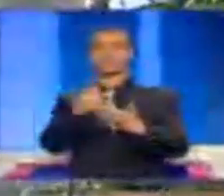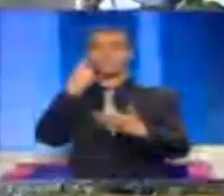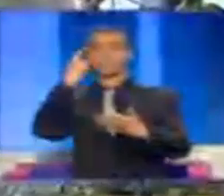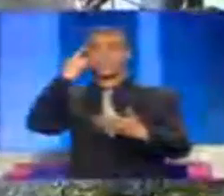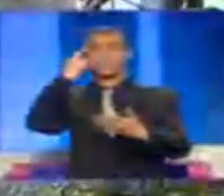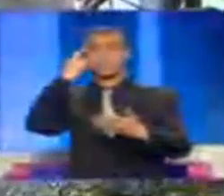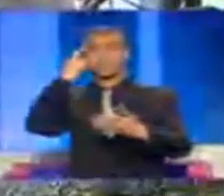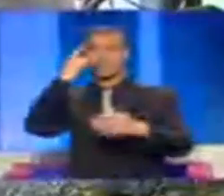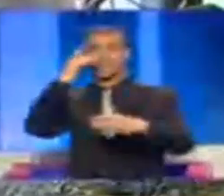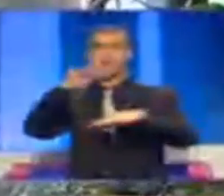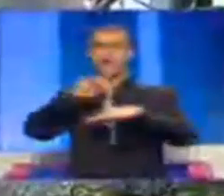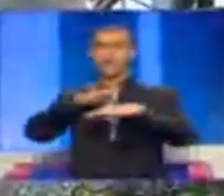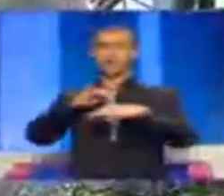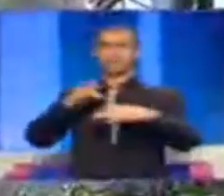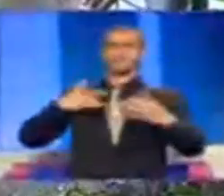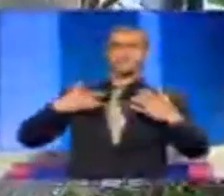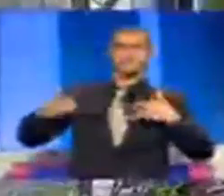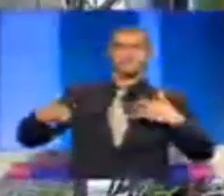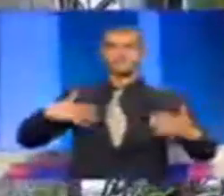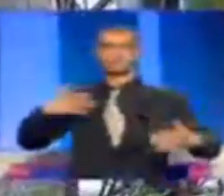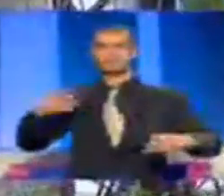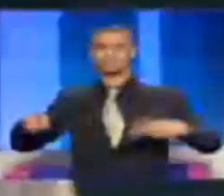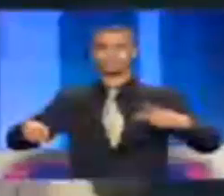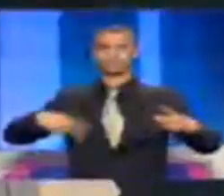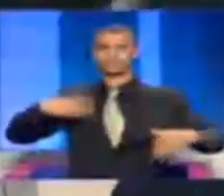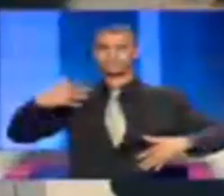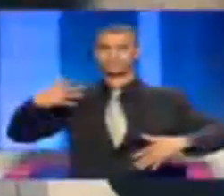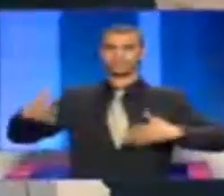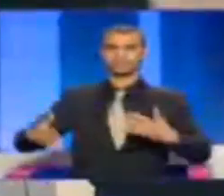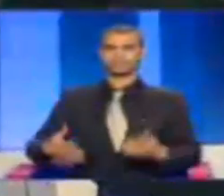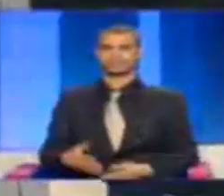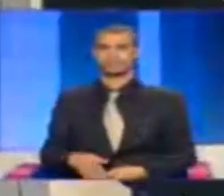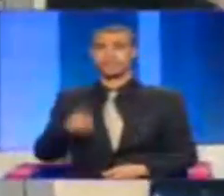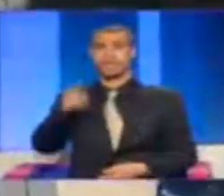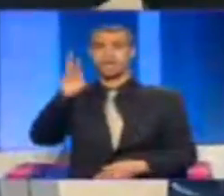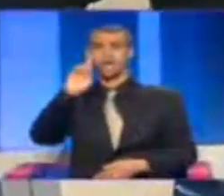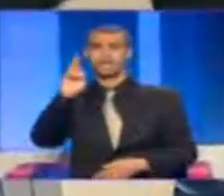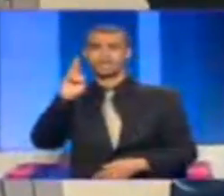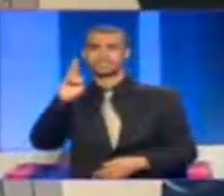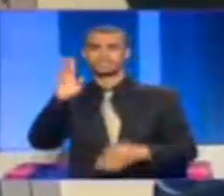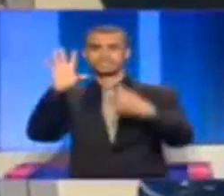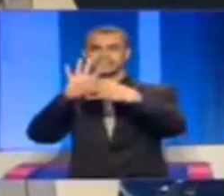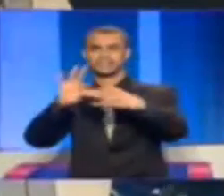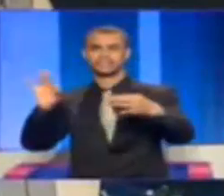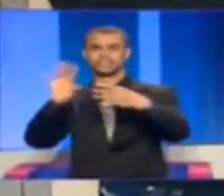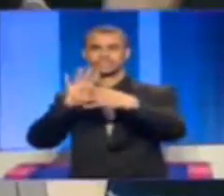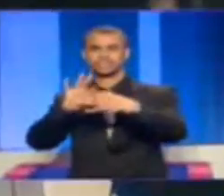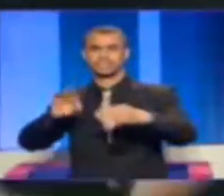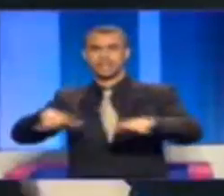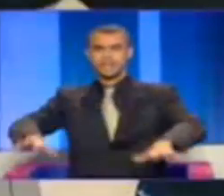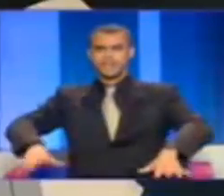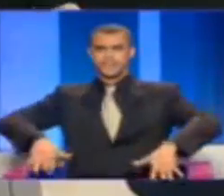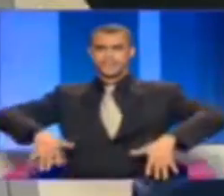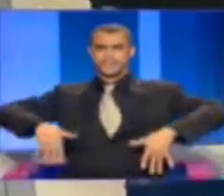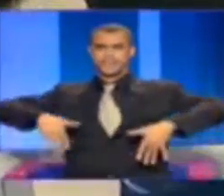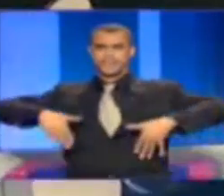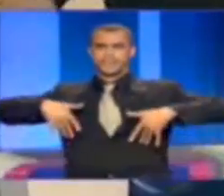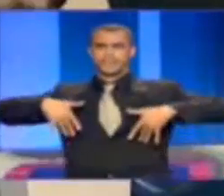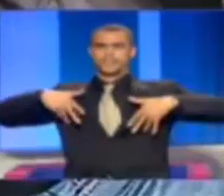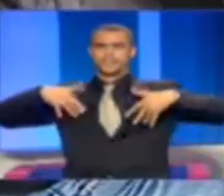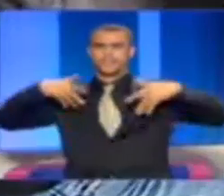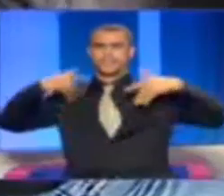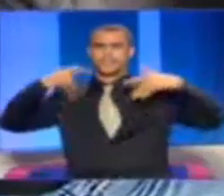ليمتزج الفن بلغة الجسد والإشارات. رشيد يفسر كيف أن إحساسه بالذبذبات